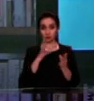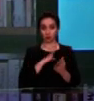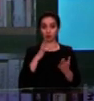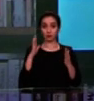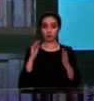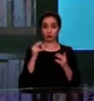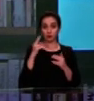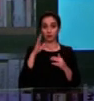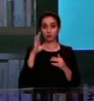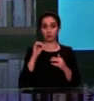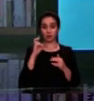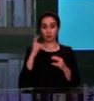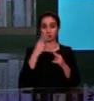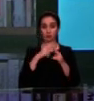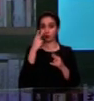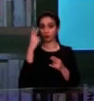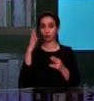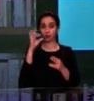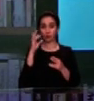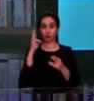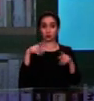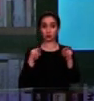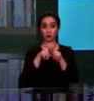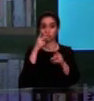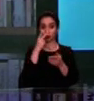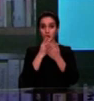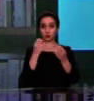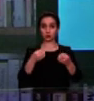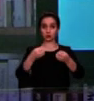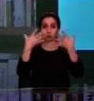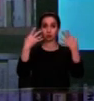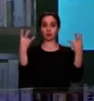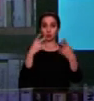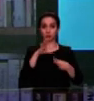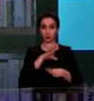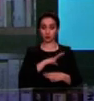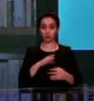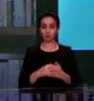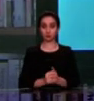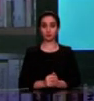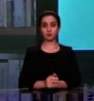va veb sahifamiz foni, demak, quyidagi ko'rinishda chiqishi kerak edi.